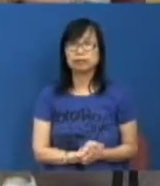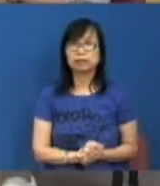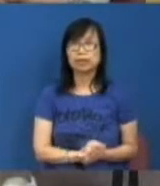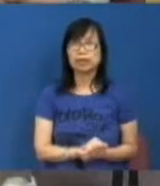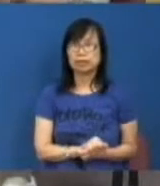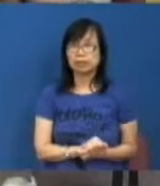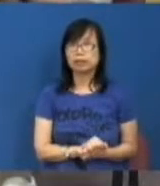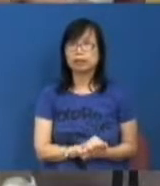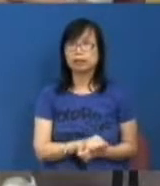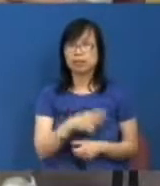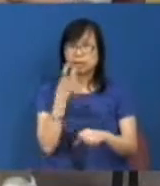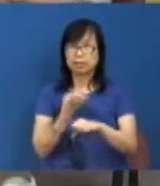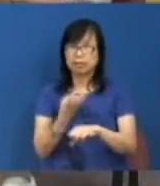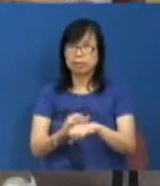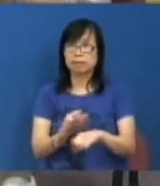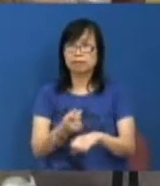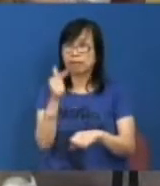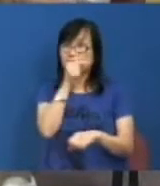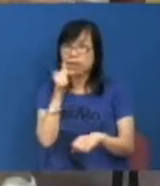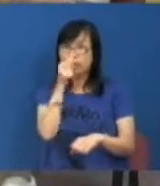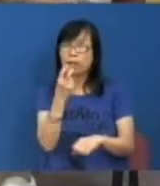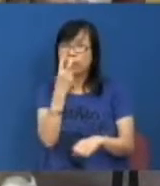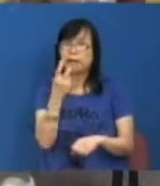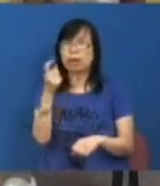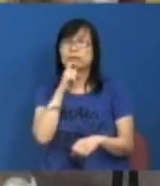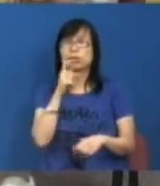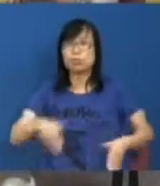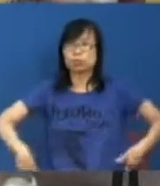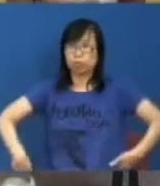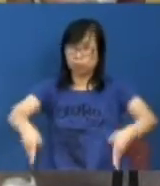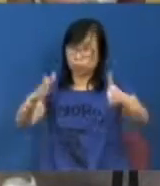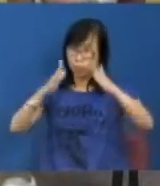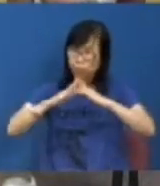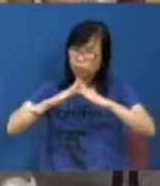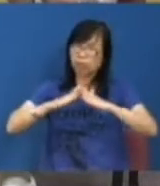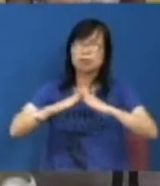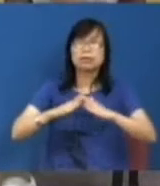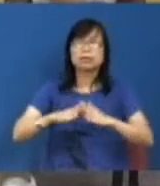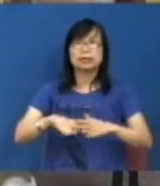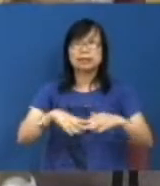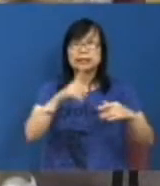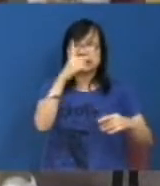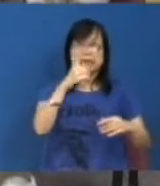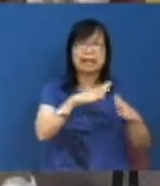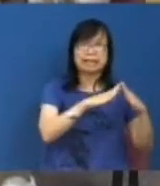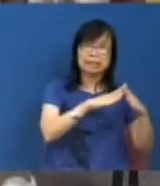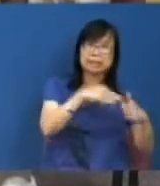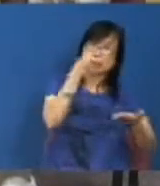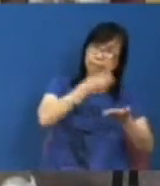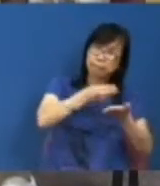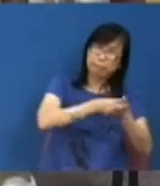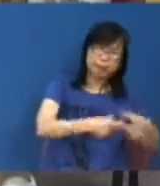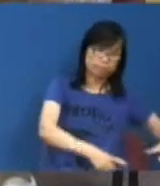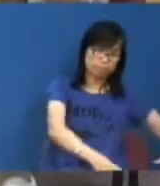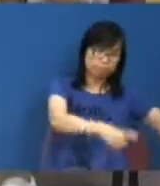LPG gas 咧，即係我哋石油氣咧，其實有啲村屋咧都係自己以前咧就係一間村屋自己買一桶石油氣